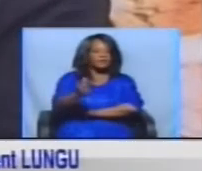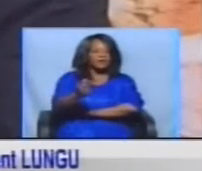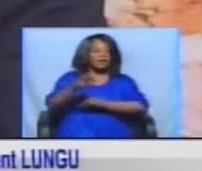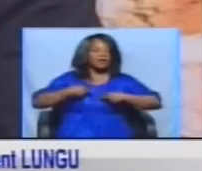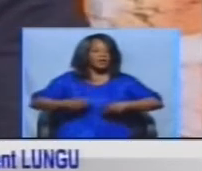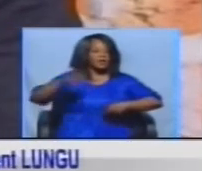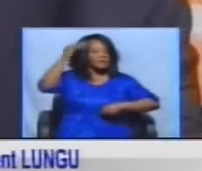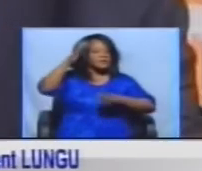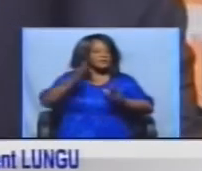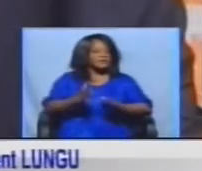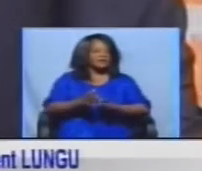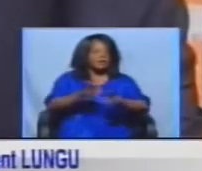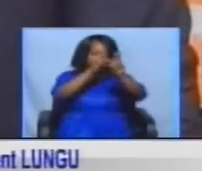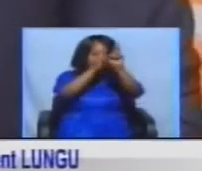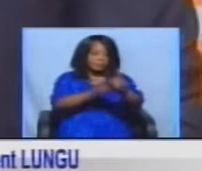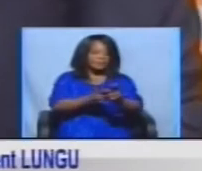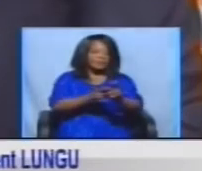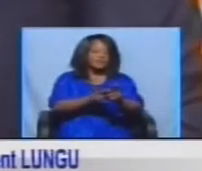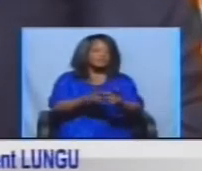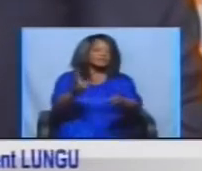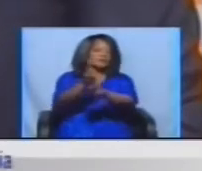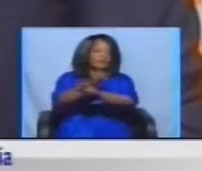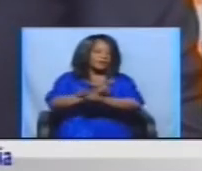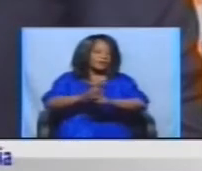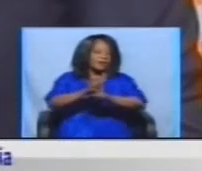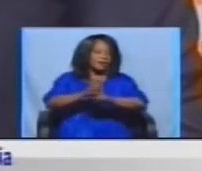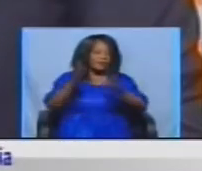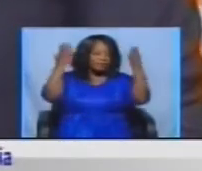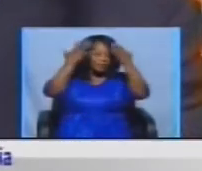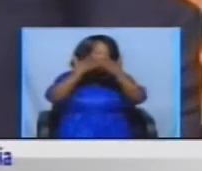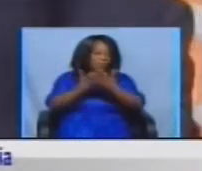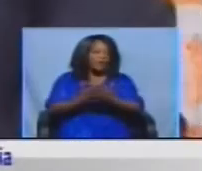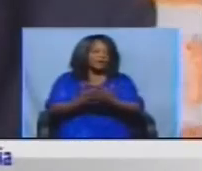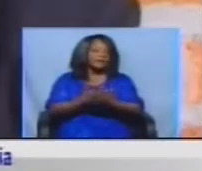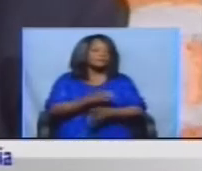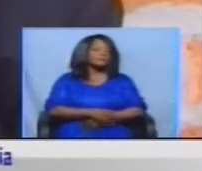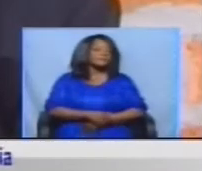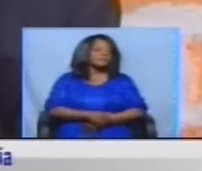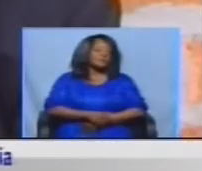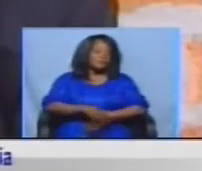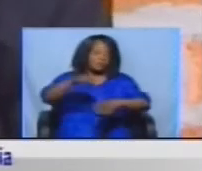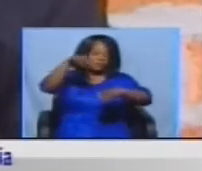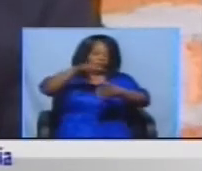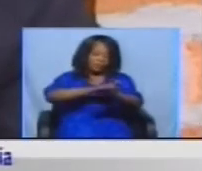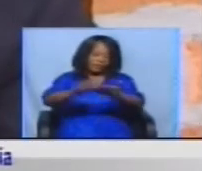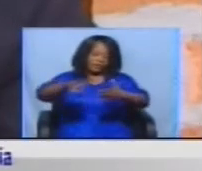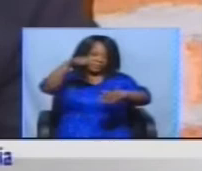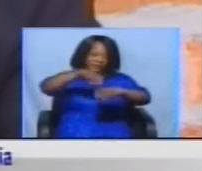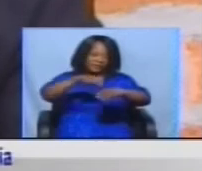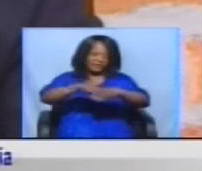the concerns. Can she within the next 2 weeks or so malamuna activity kanavesa leader